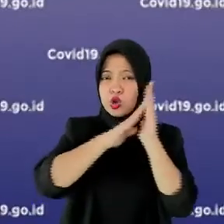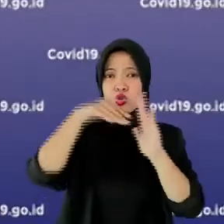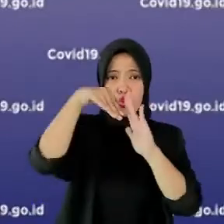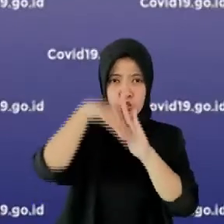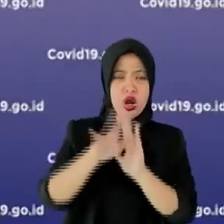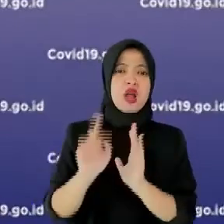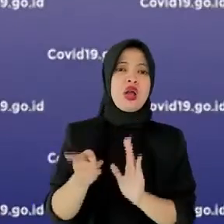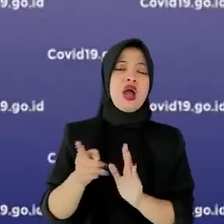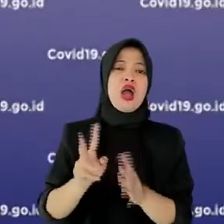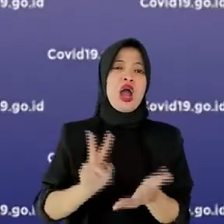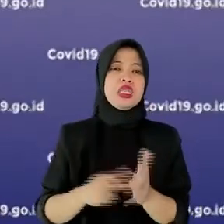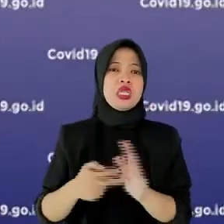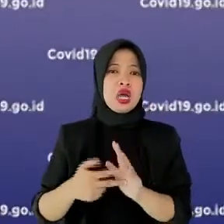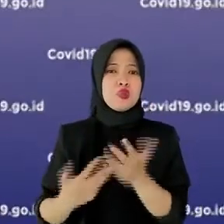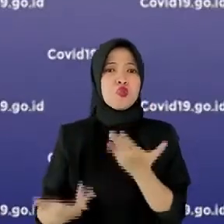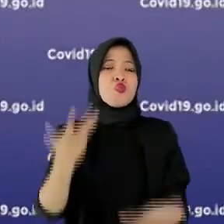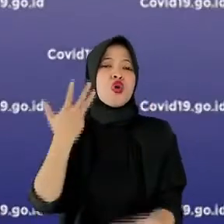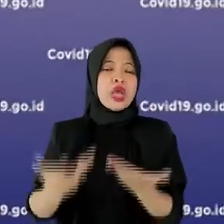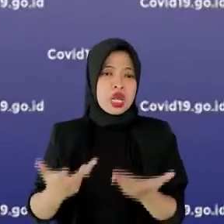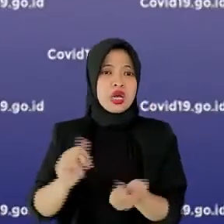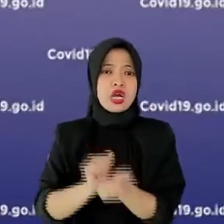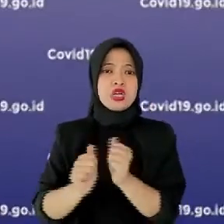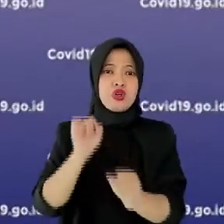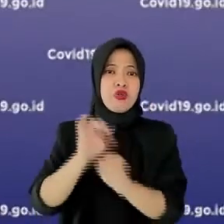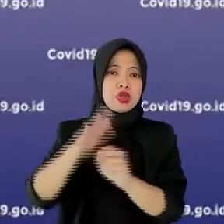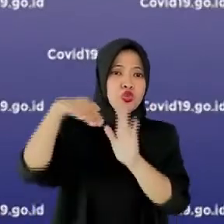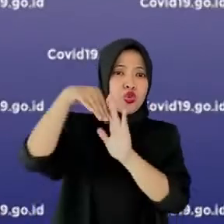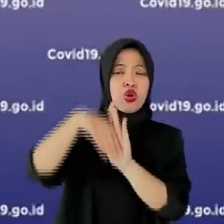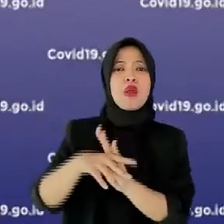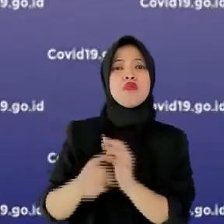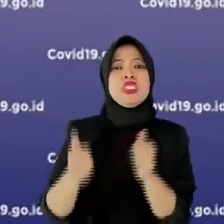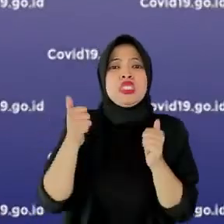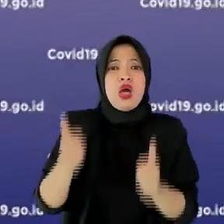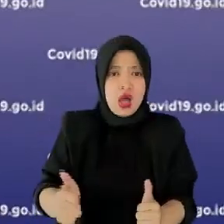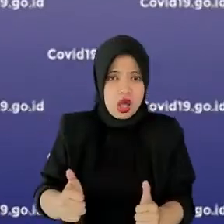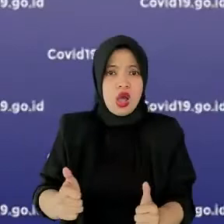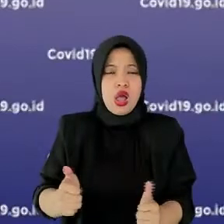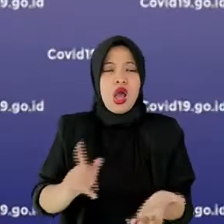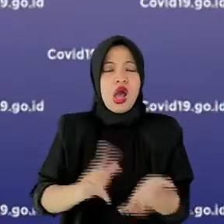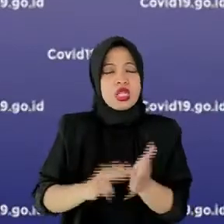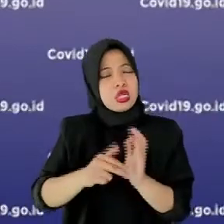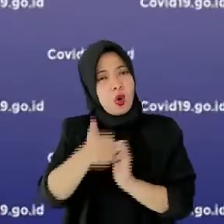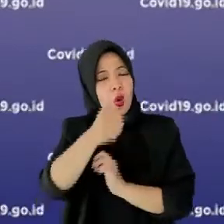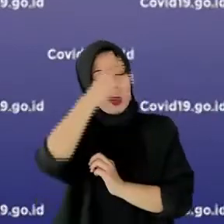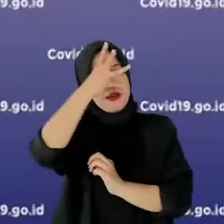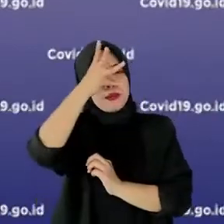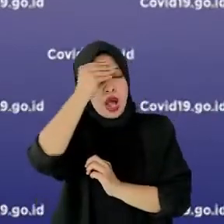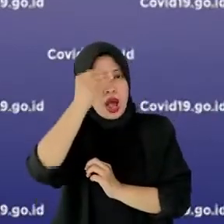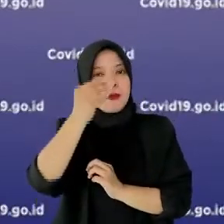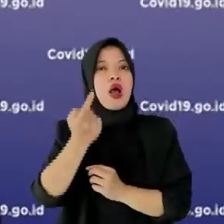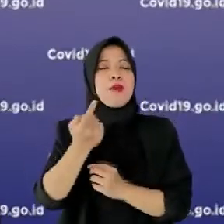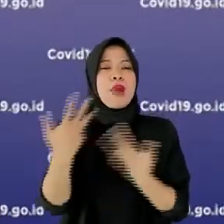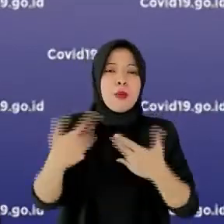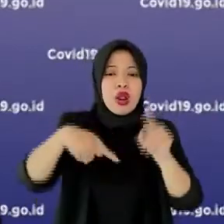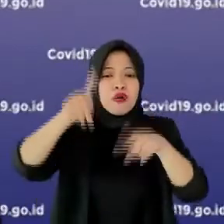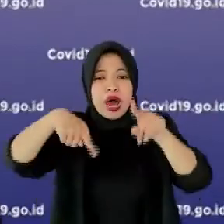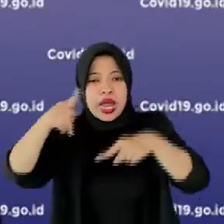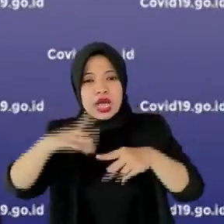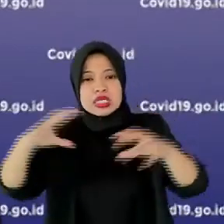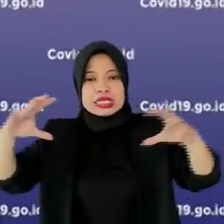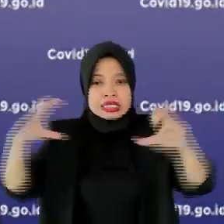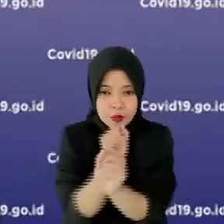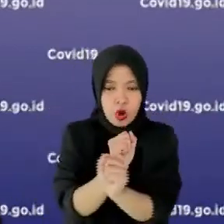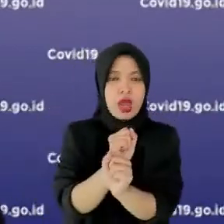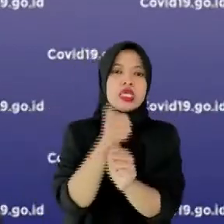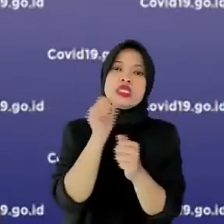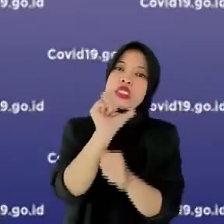berarti memang sebenarnya kasus memang terjadi penurunan di tengah-tengah masyarakat. Ini mungkin kita memang harus melihat banyak variabel untuk bisa menarik